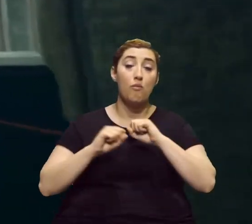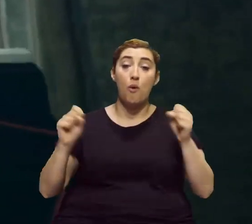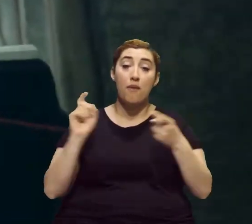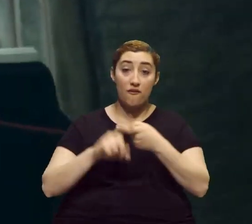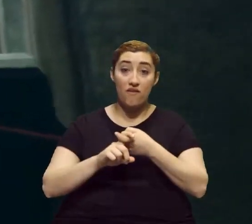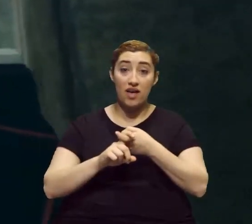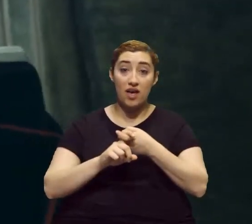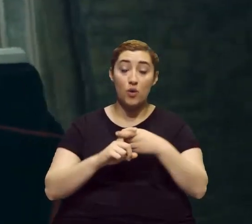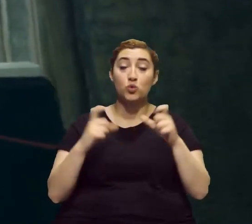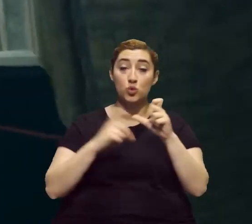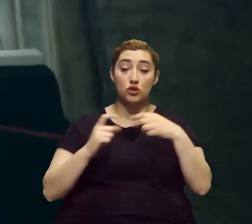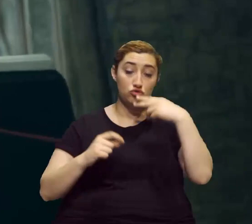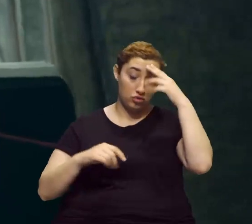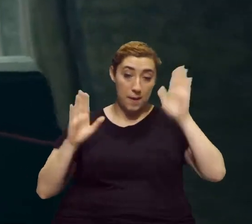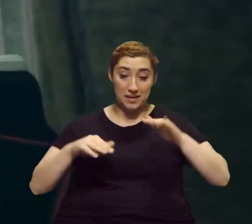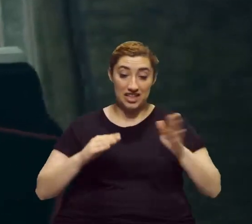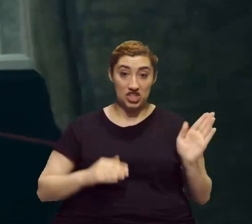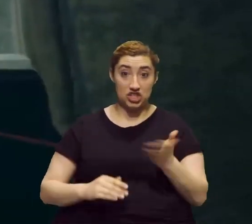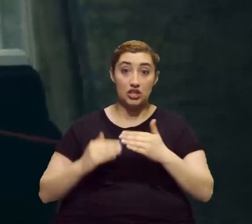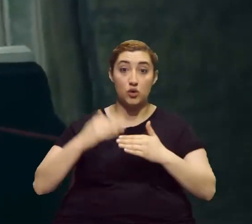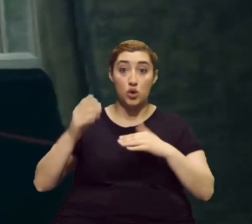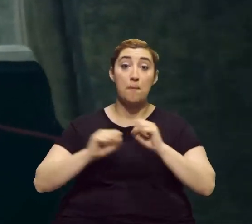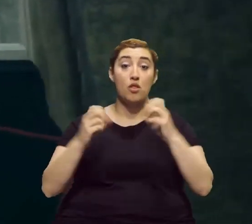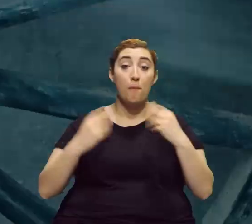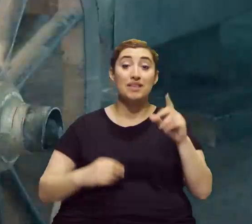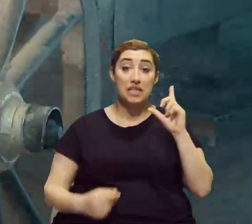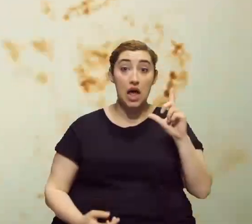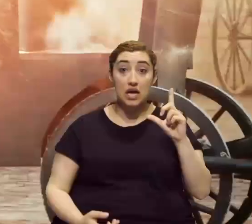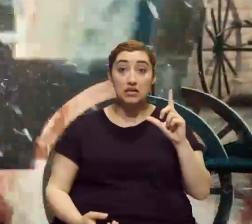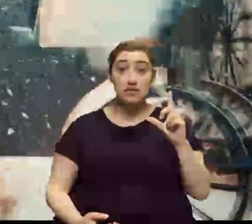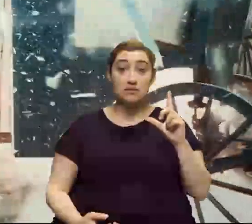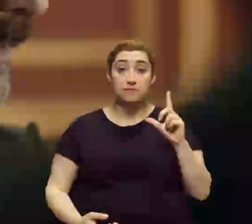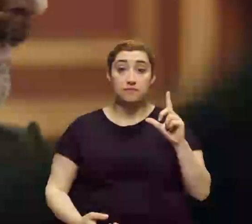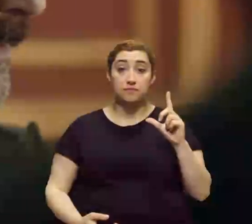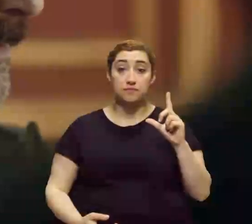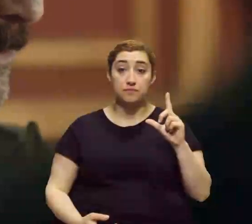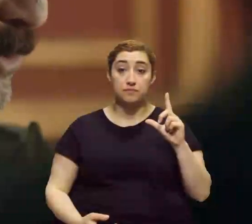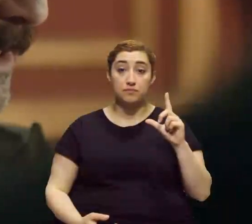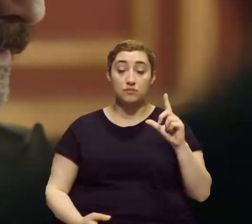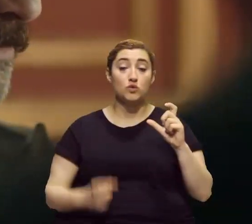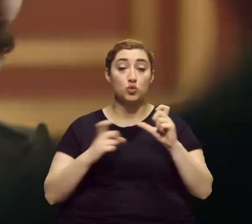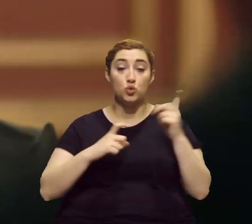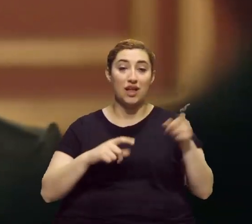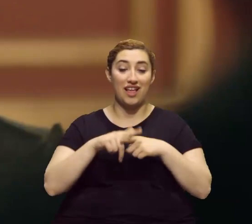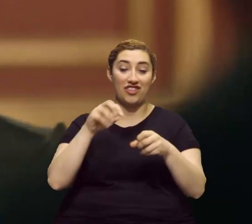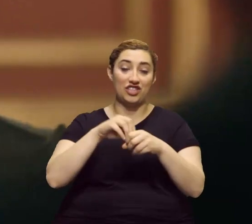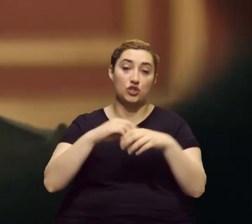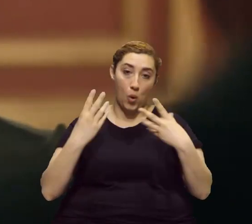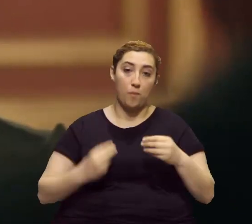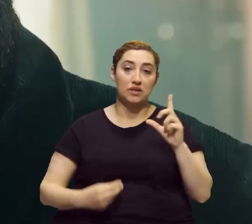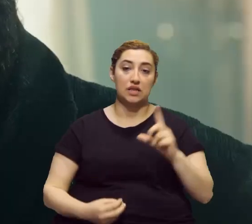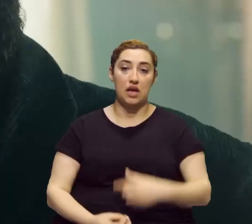da sultan cuma namazından çıktıktan sonra patlamalı ki. Araba alevler içinde. Sultan da faytonda